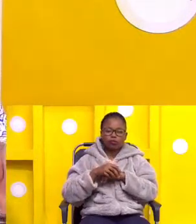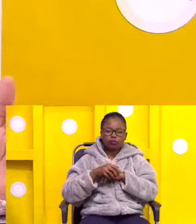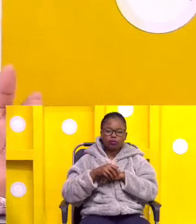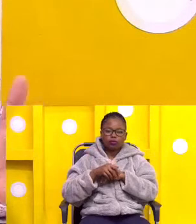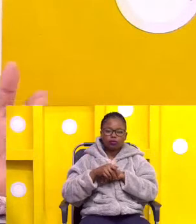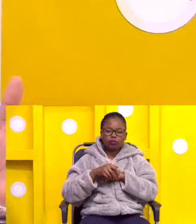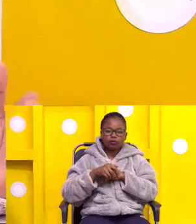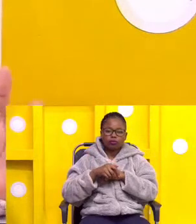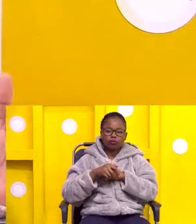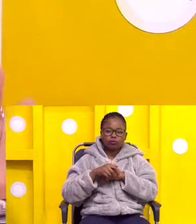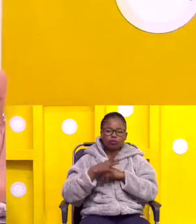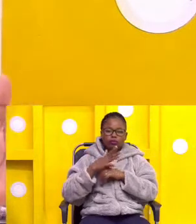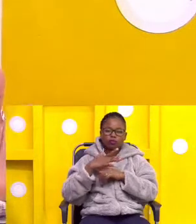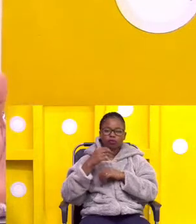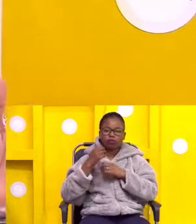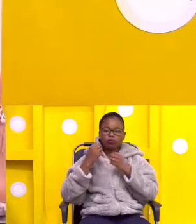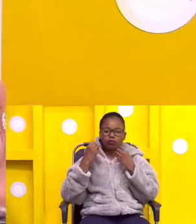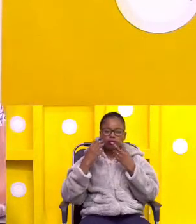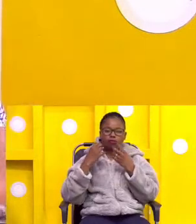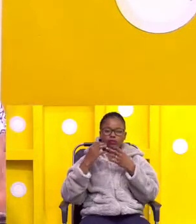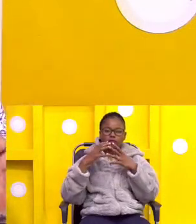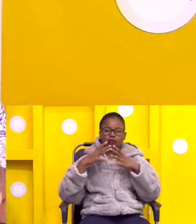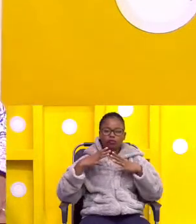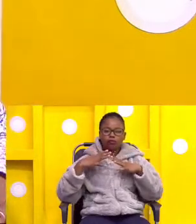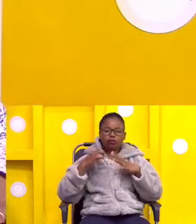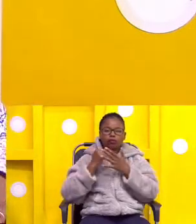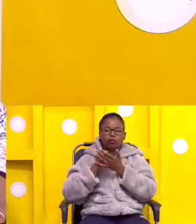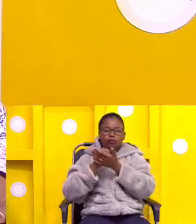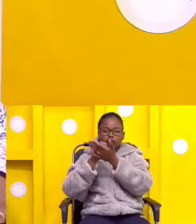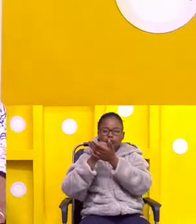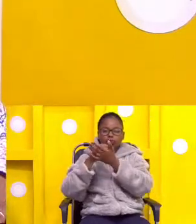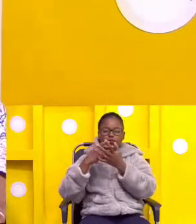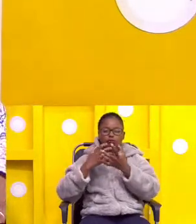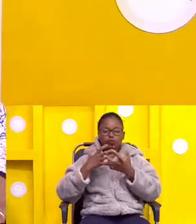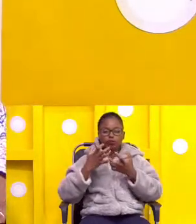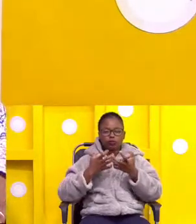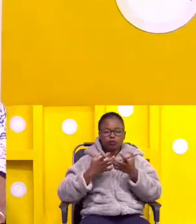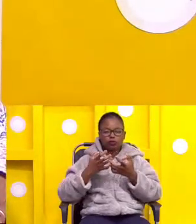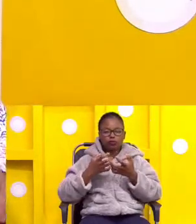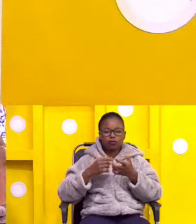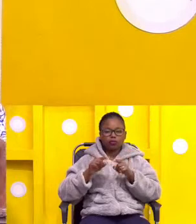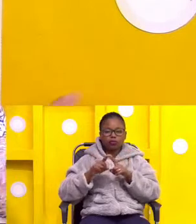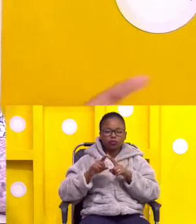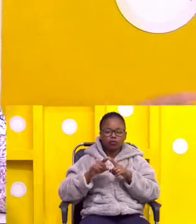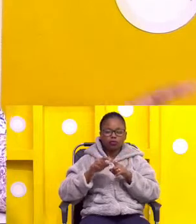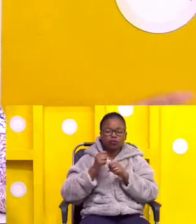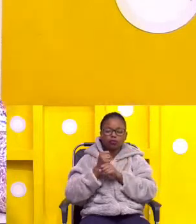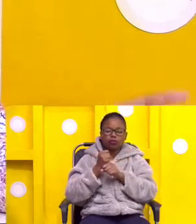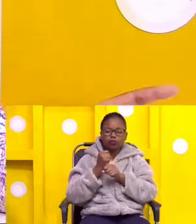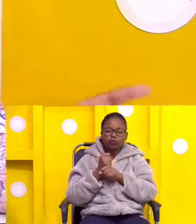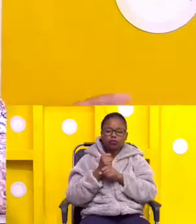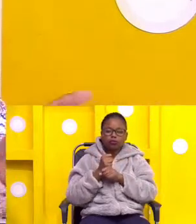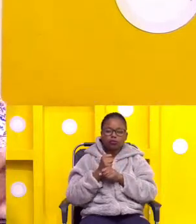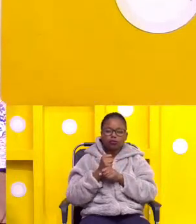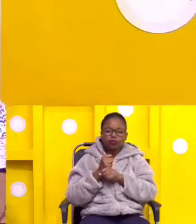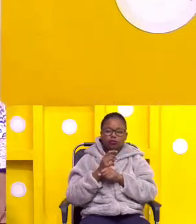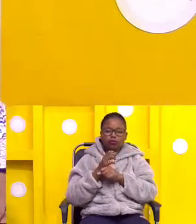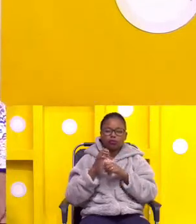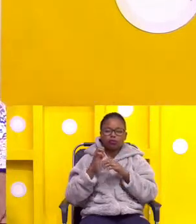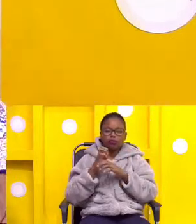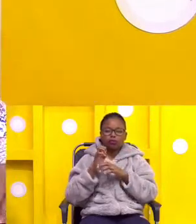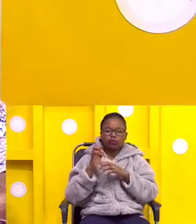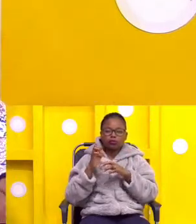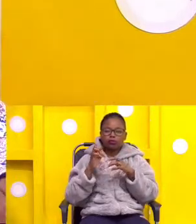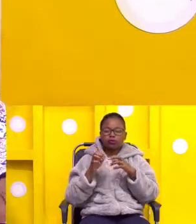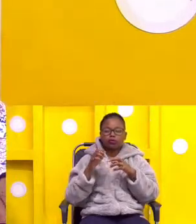na andu aingi anyu haha matigũteithĩka nĩ biacara na matigũteithĩka nĩ mawĩra ma kwandĩkwo mathĩrĩirio kĩgongona kĩa ngai mũtũũra